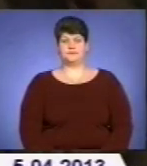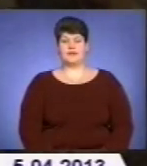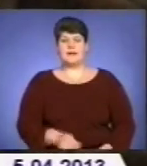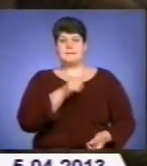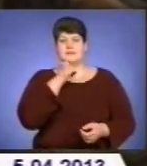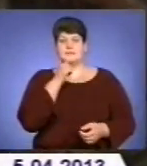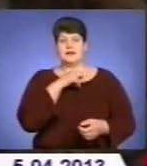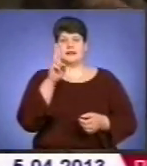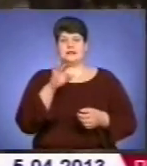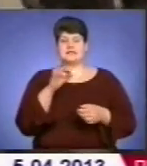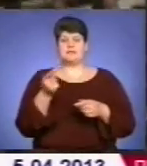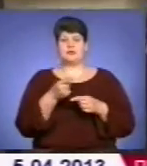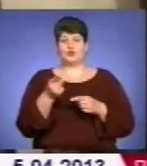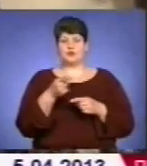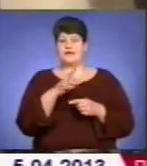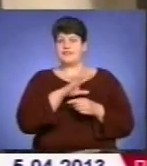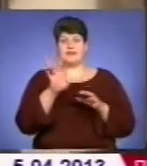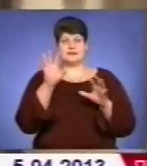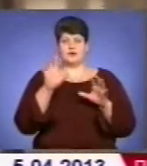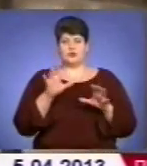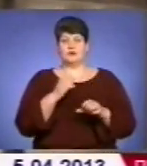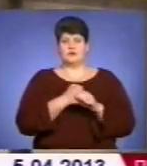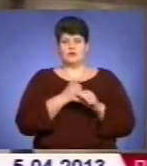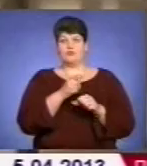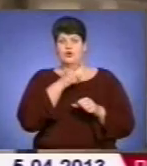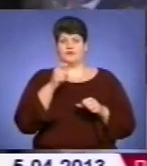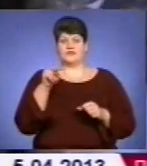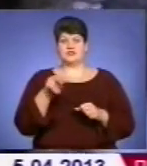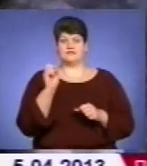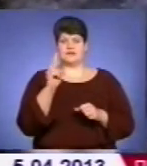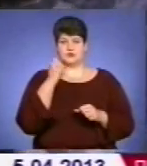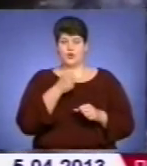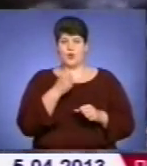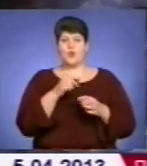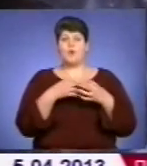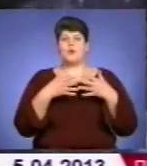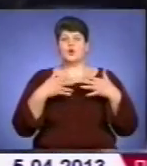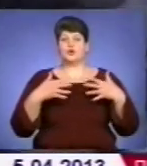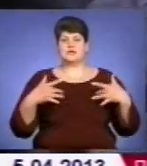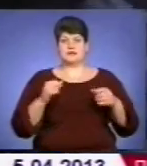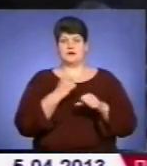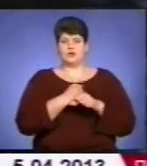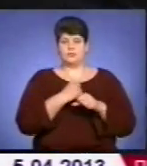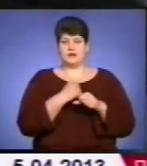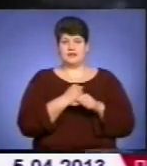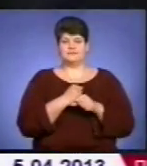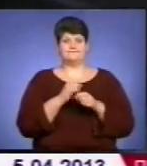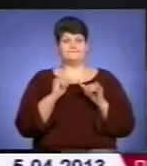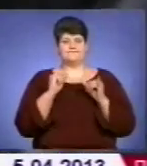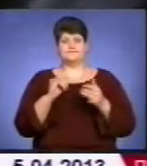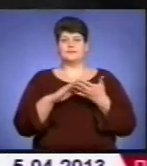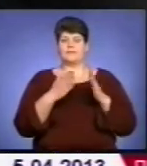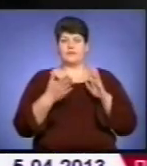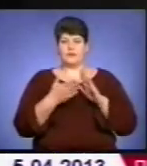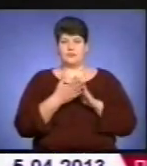Підпільний цех під Тернополем незаконно функціонував протягом 2012 року. Продукцію, яка виготовлялася у антисанітарних умовах,